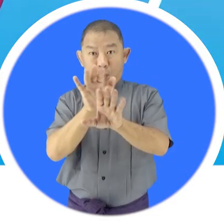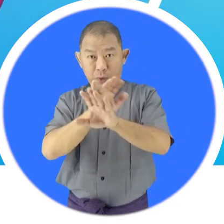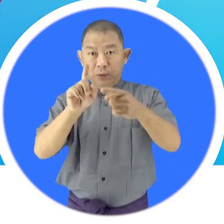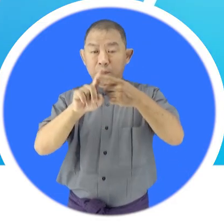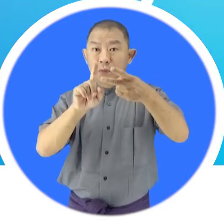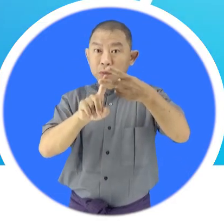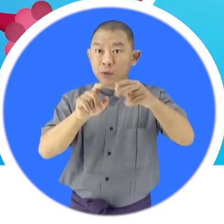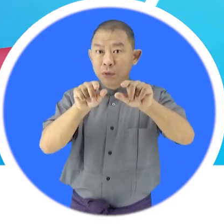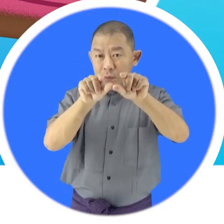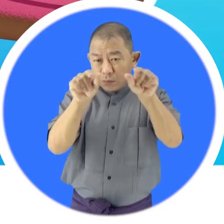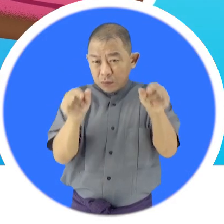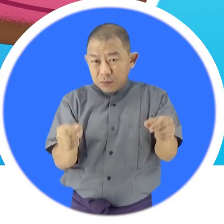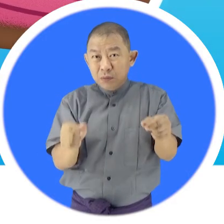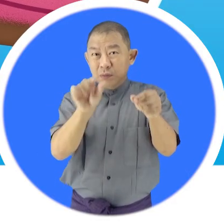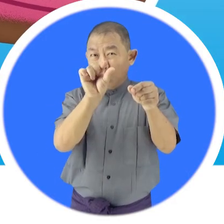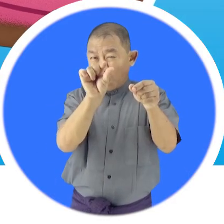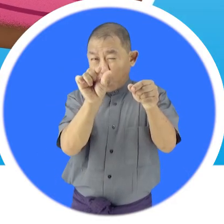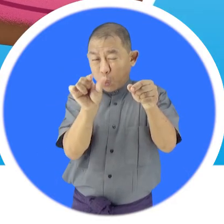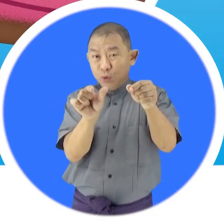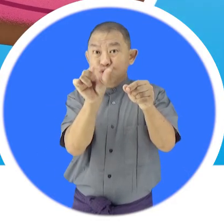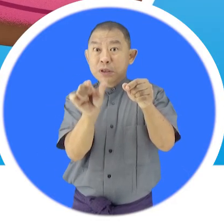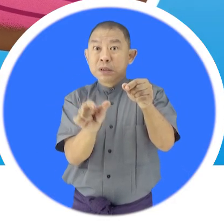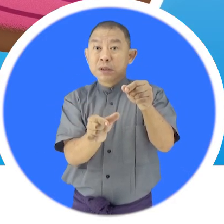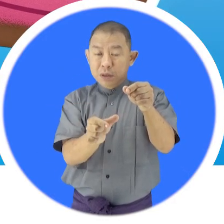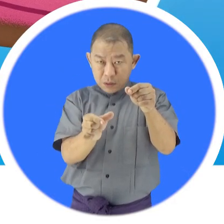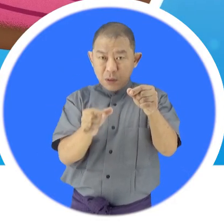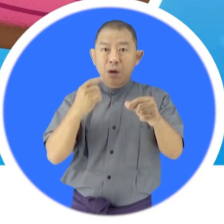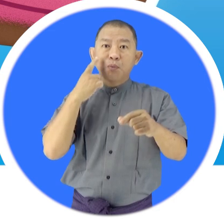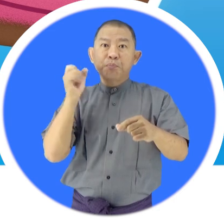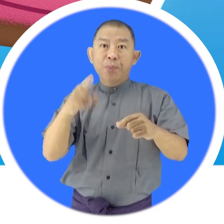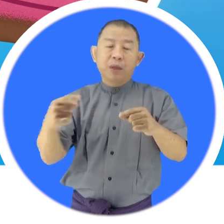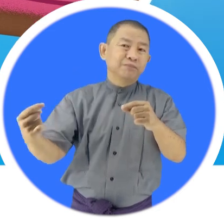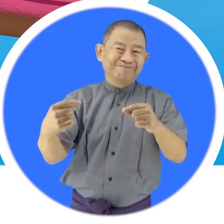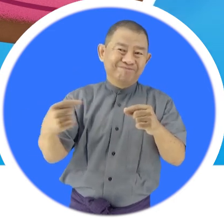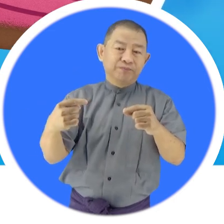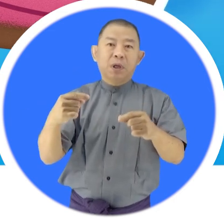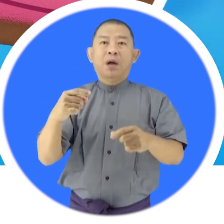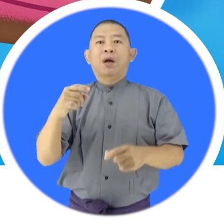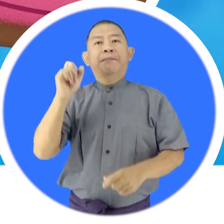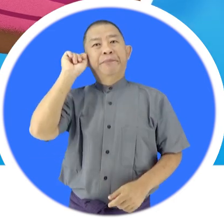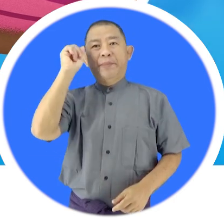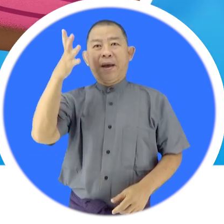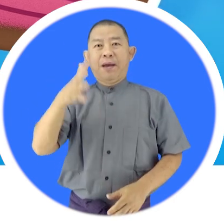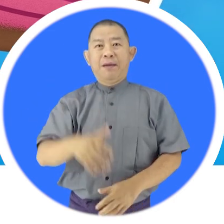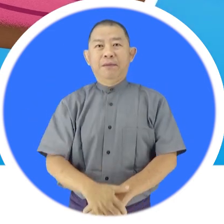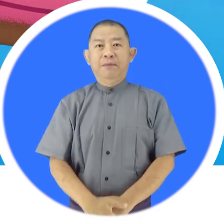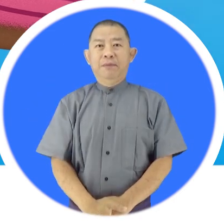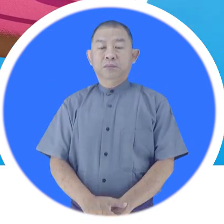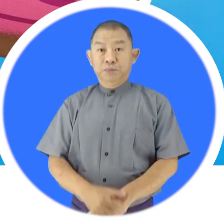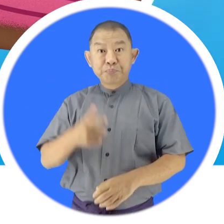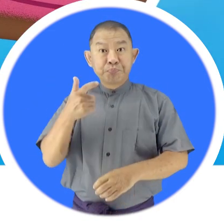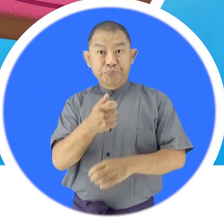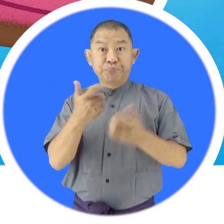ပြုလုပ်ပေးပါတယ်ထိုးဆေးတွေဟာထိုးလိုက်ပြီဆိုတာနဲ့ခန္ဓာကိုယ်ကပြန်ဖယ်ရှားလို့မရတော့ပါဘူးဒါပေမဲ့တဖြည်းဖြည်းနဲ့အလိုလျောက်အနည်းတင်ပြဲသွားမှာ